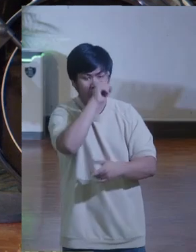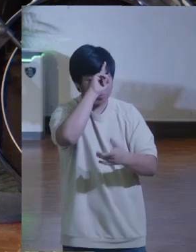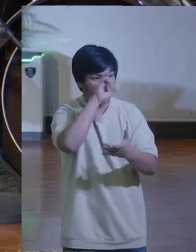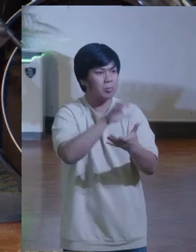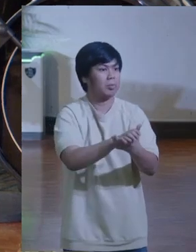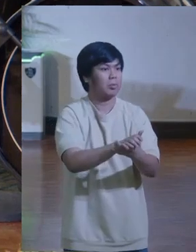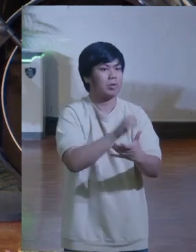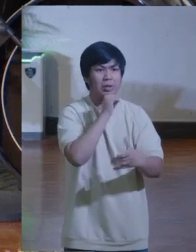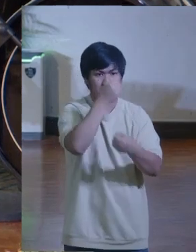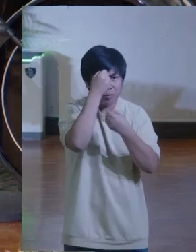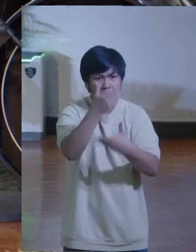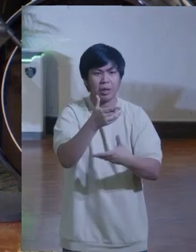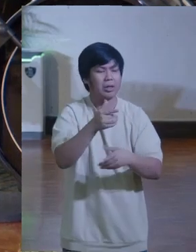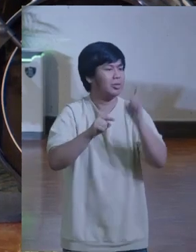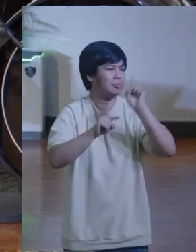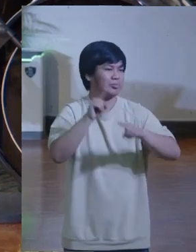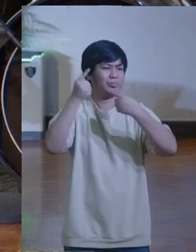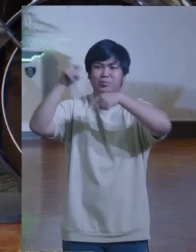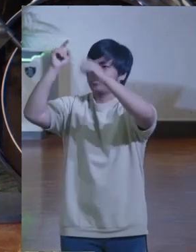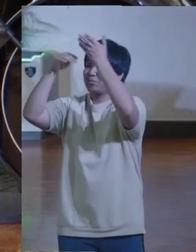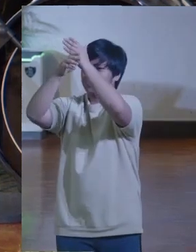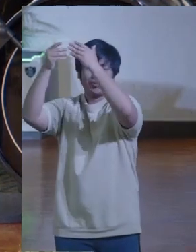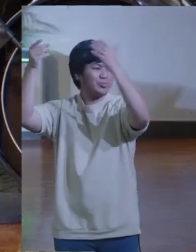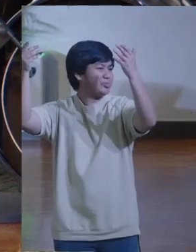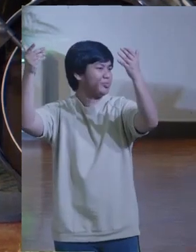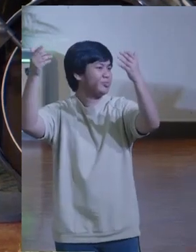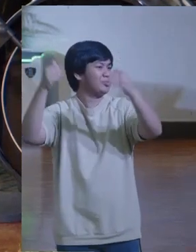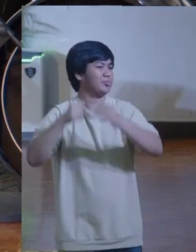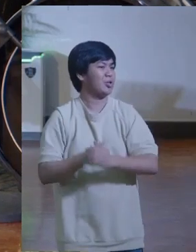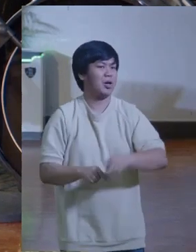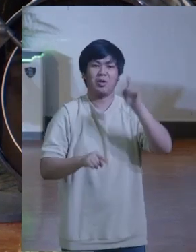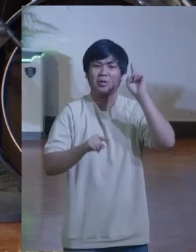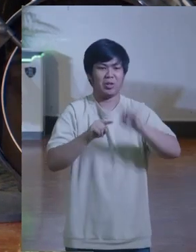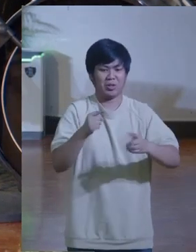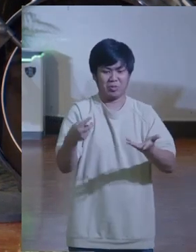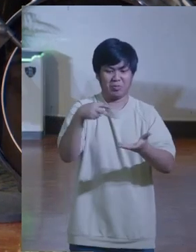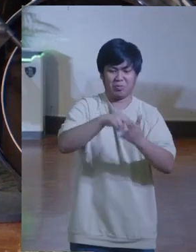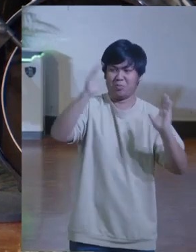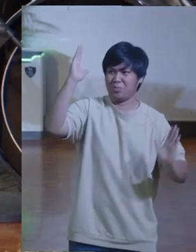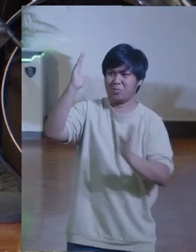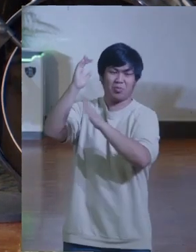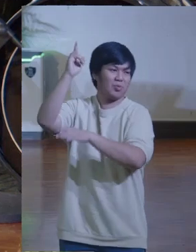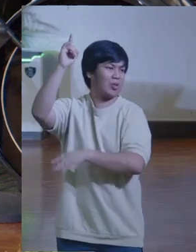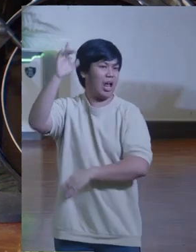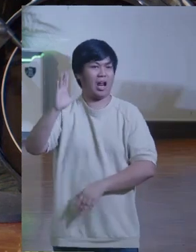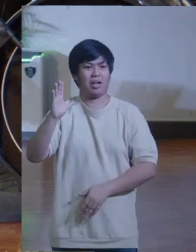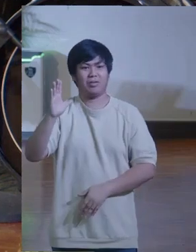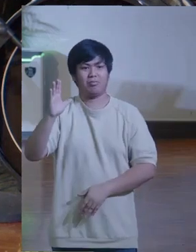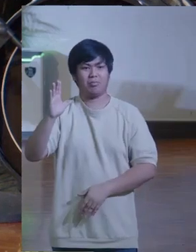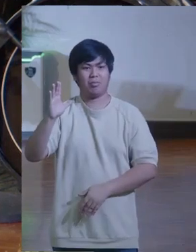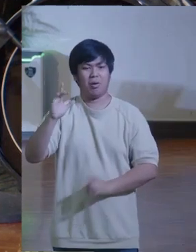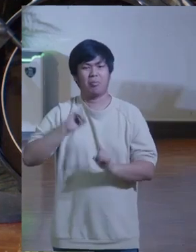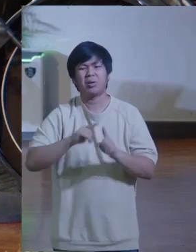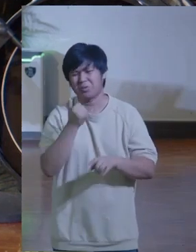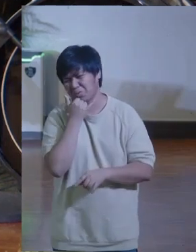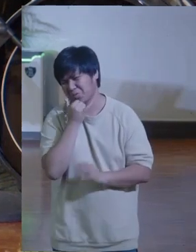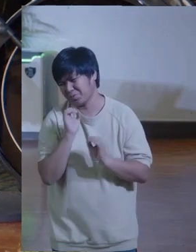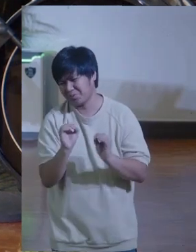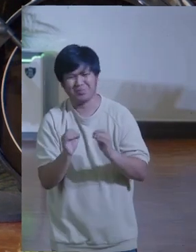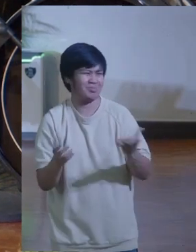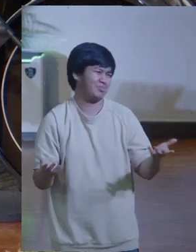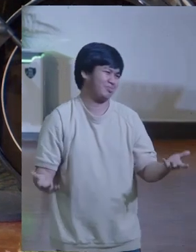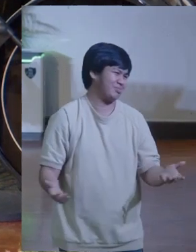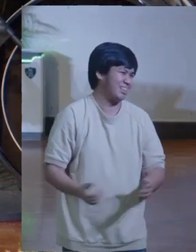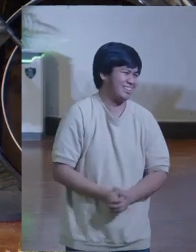kayo makararating sa langit, hindi kayo makatatayo ng matuwid sa mata ng Diyos. Alam